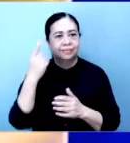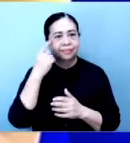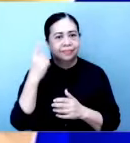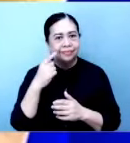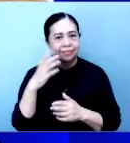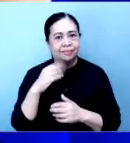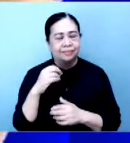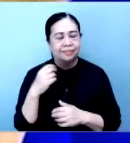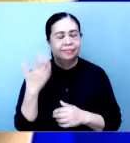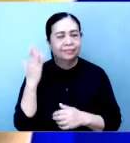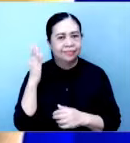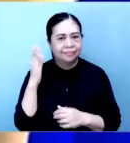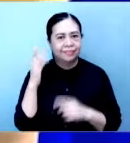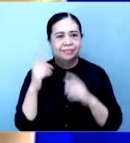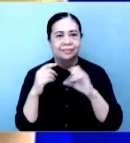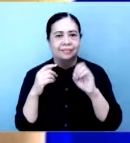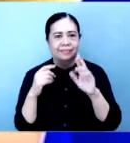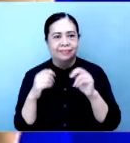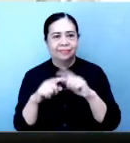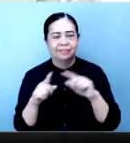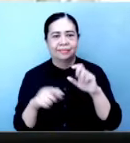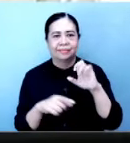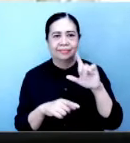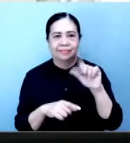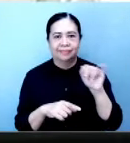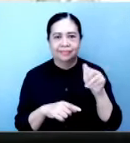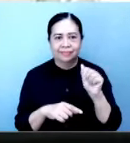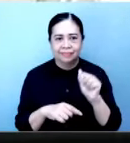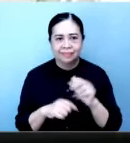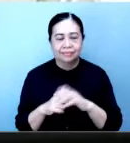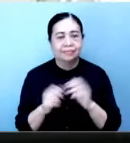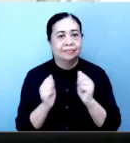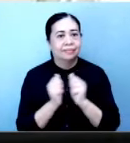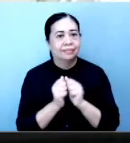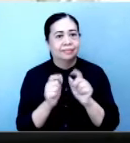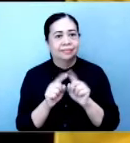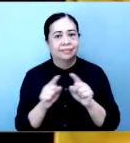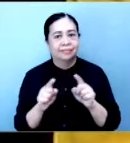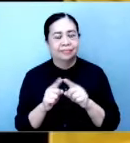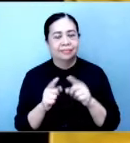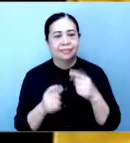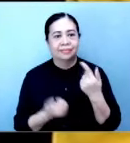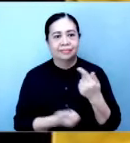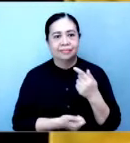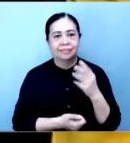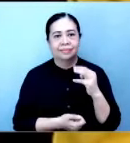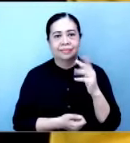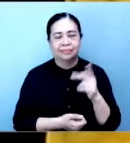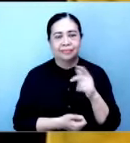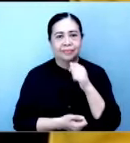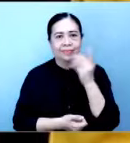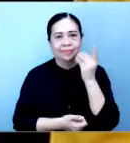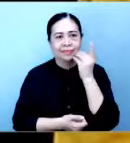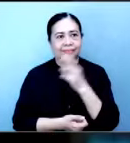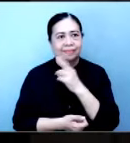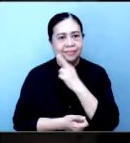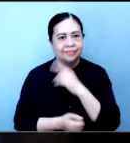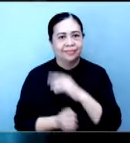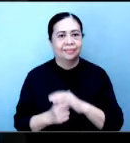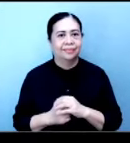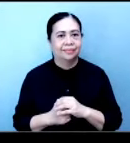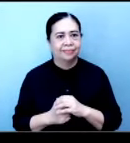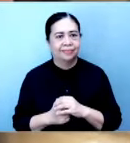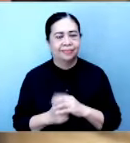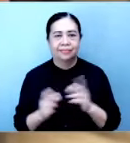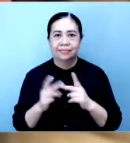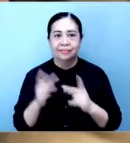Xyriel Manabat, at Elijah Canlas. Makakasama rin nilang Good Morning Kapatid host na si Dimples Romana. I'm very